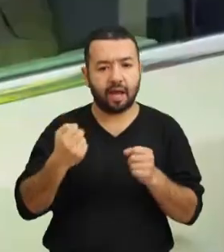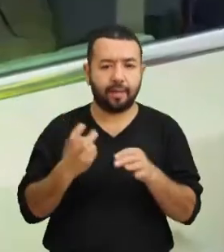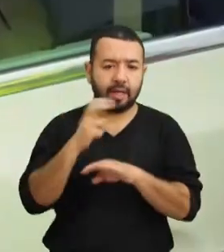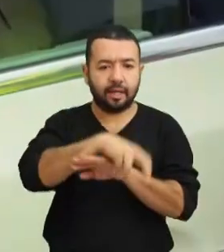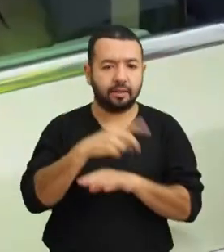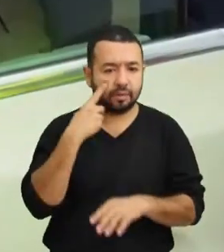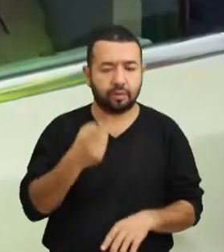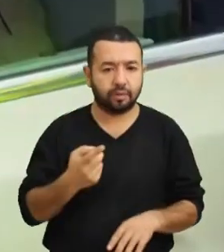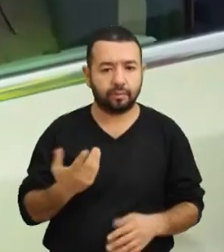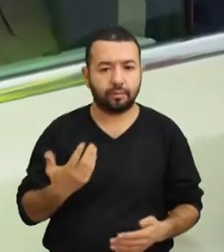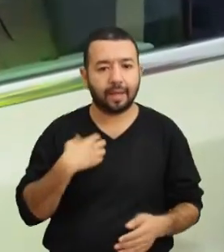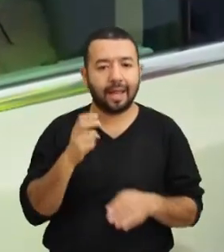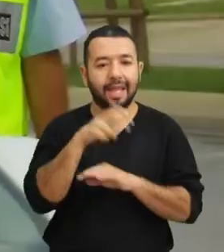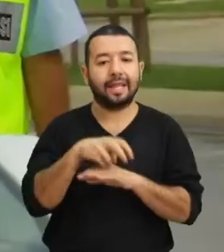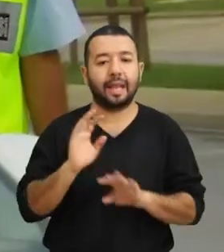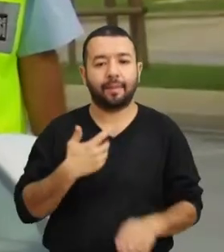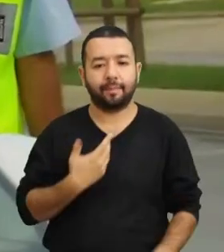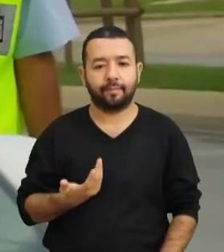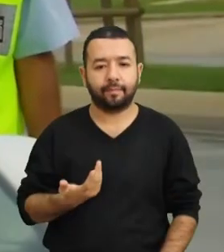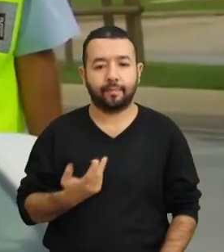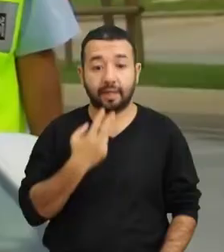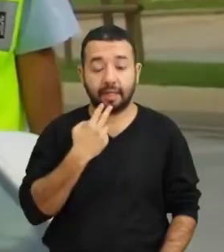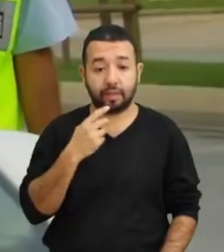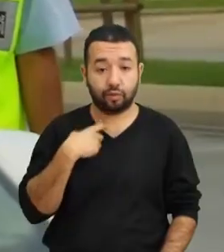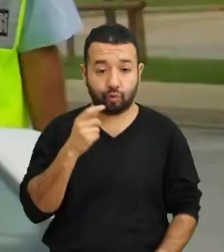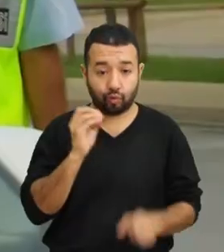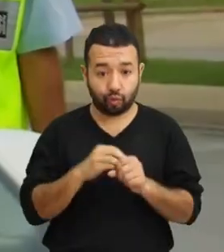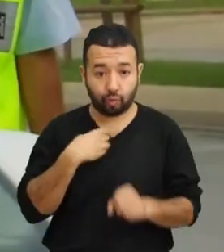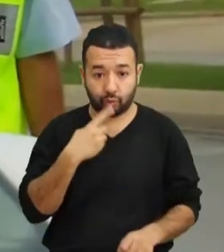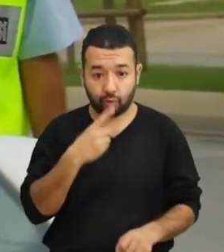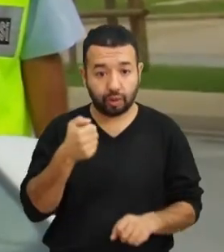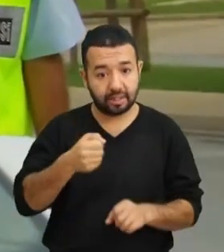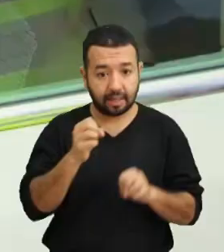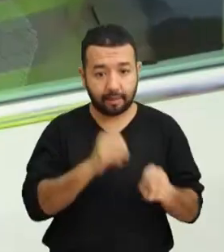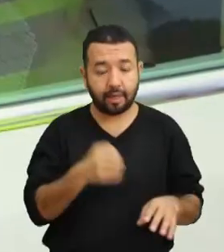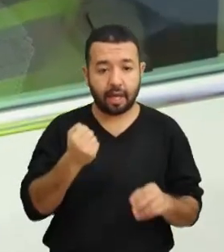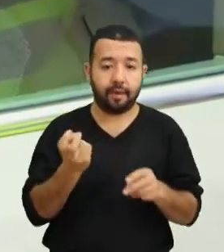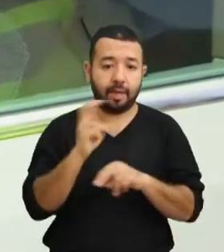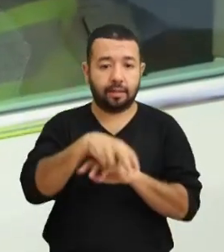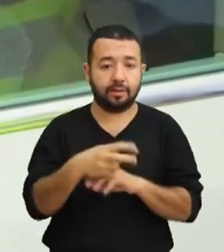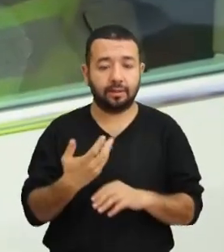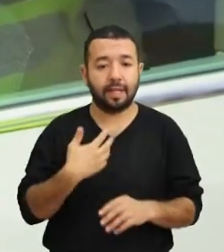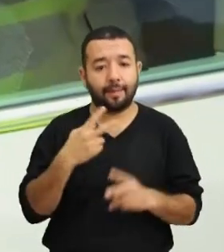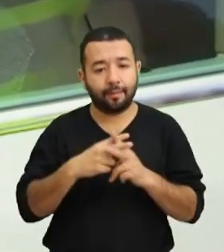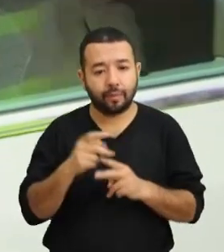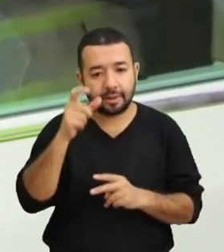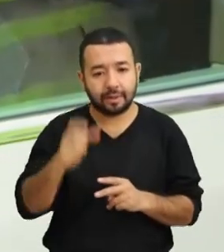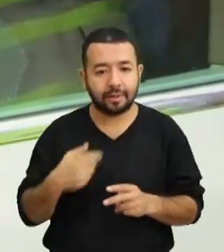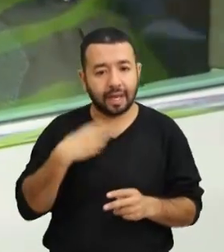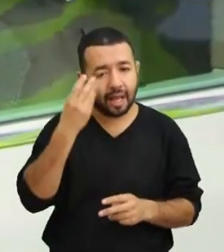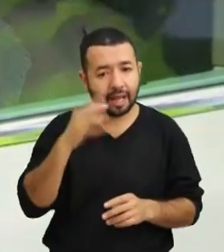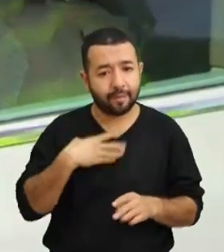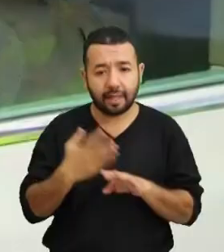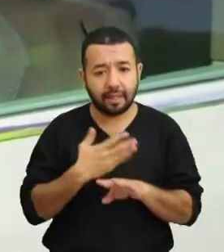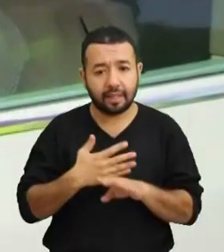inin. İndiremem. Hanımefendi bu size sunuyorum. Lütfen çantayı indirin ve arabadan aşağı inin. Ya memur bey neden anlamıyorsunuz ya?